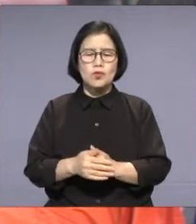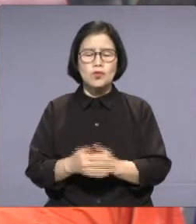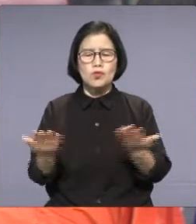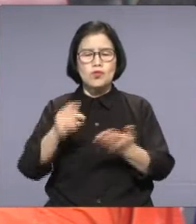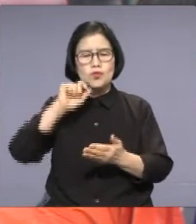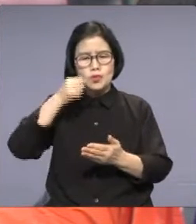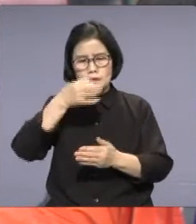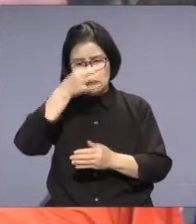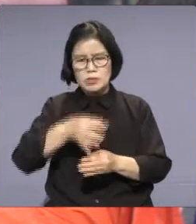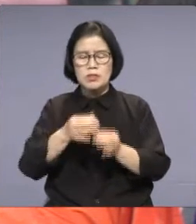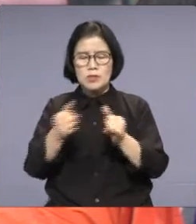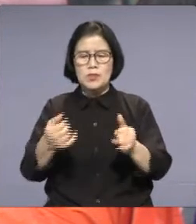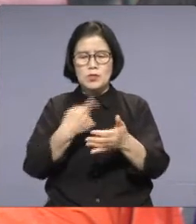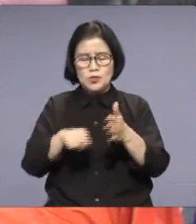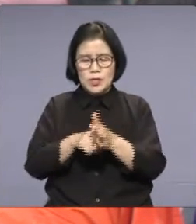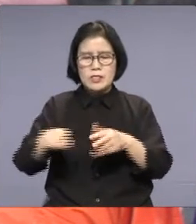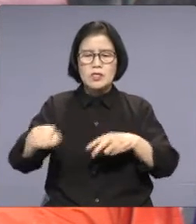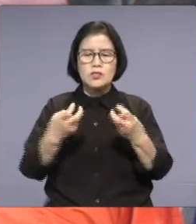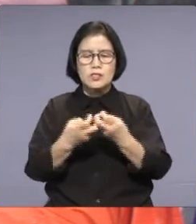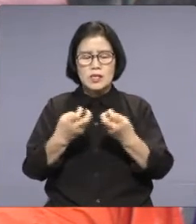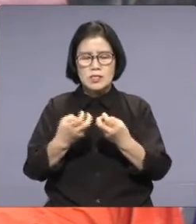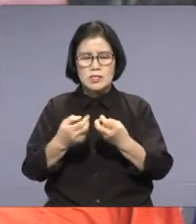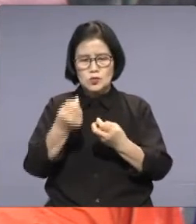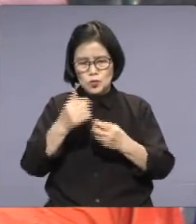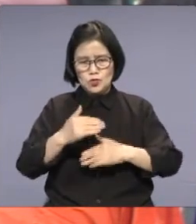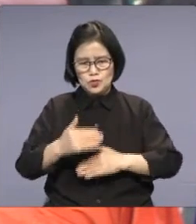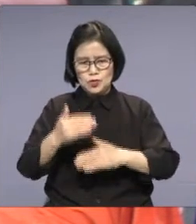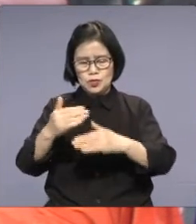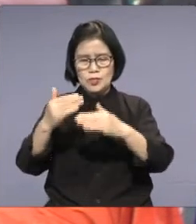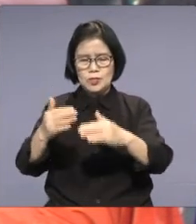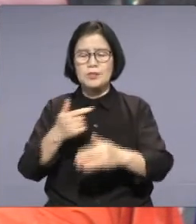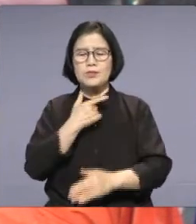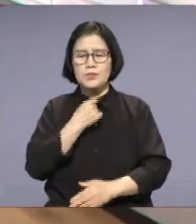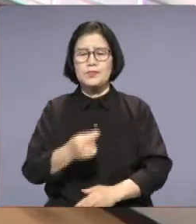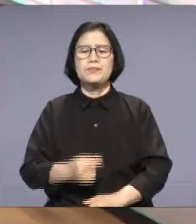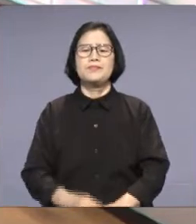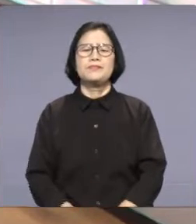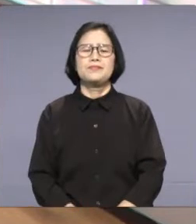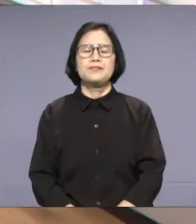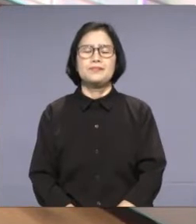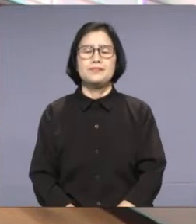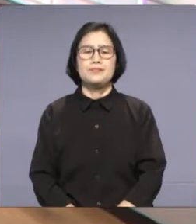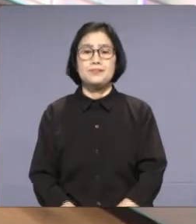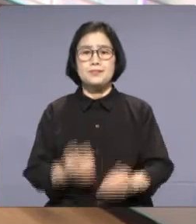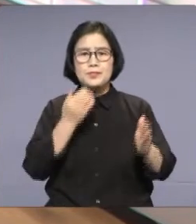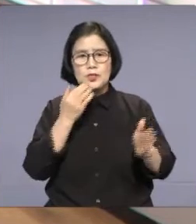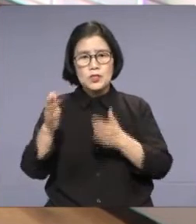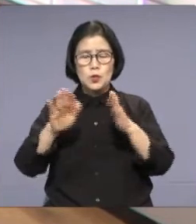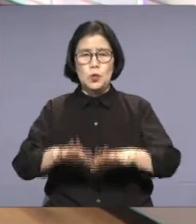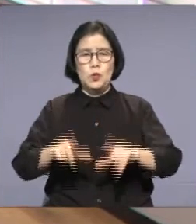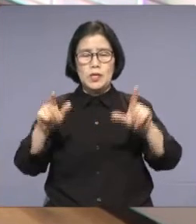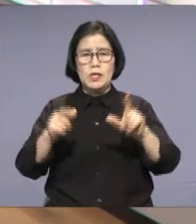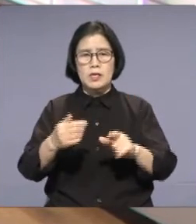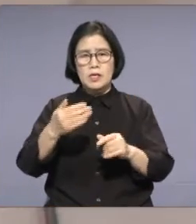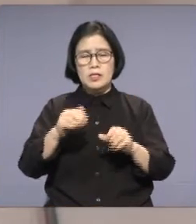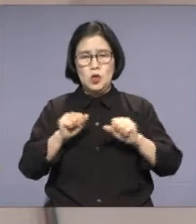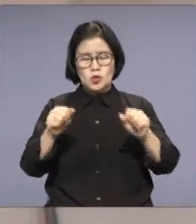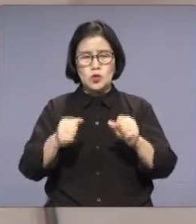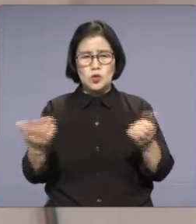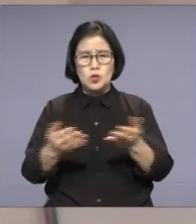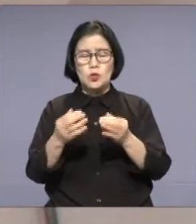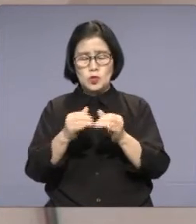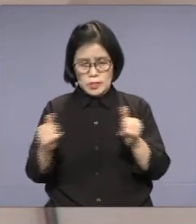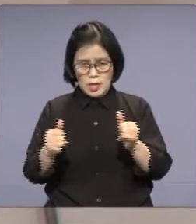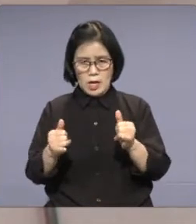취약 노동자들을 위한 정책들을 착실히 진행해 나가도록 하겠습니다. 경기도는 올해 청소노동자